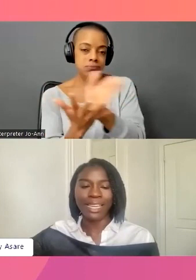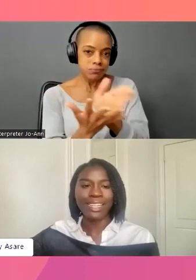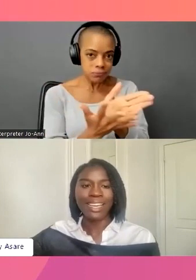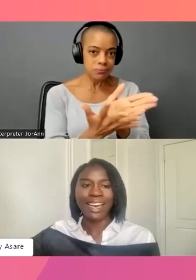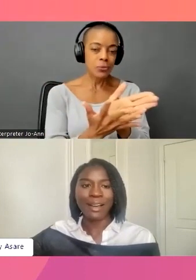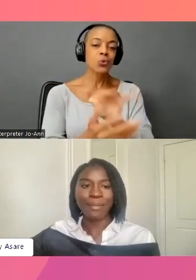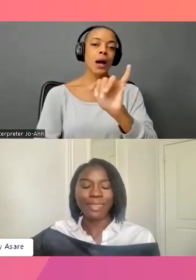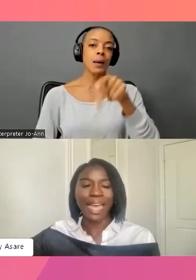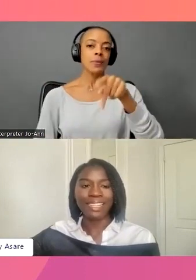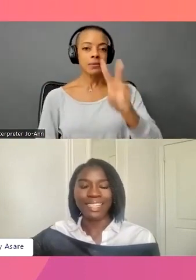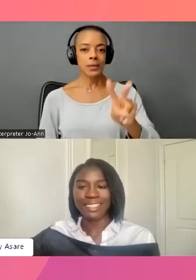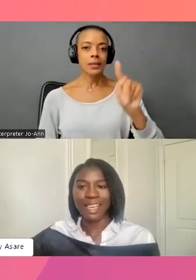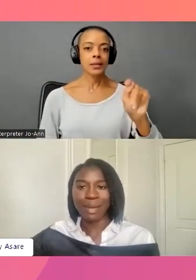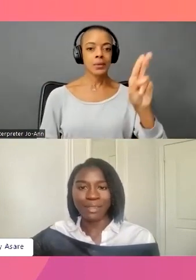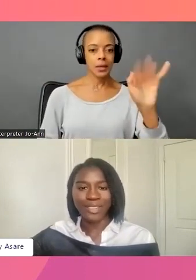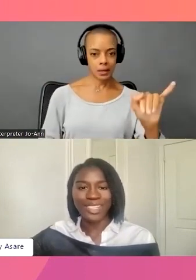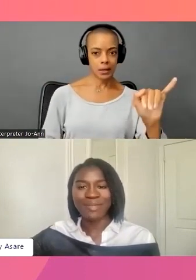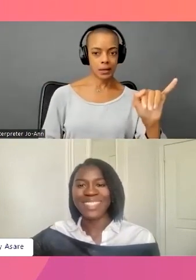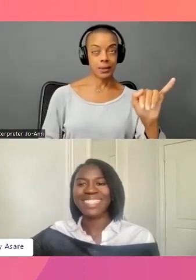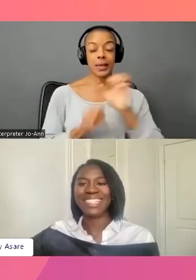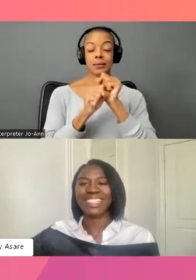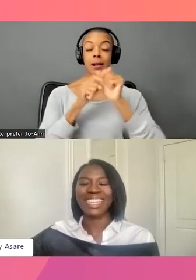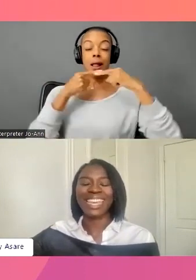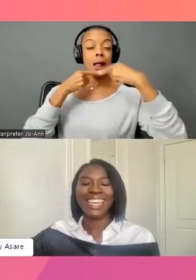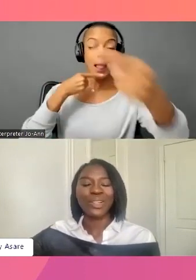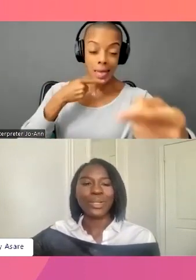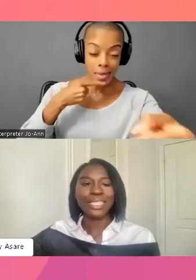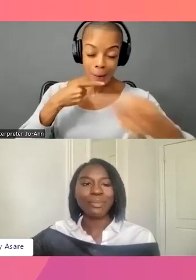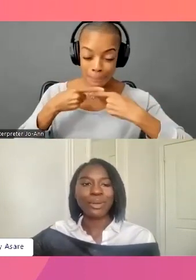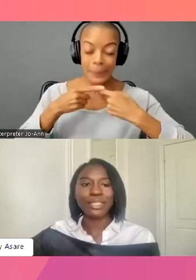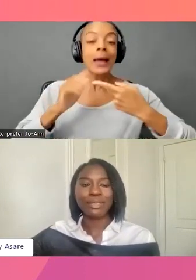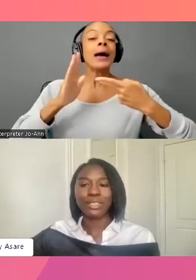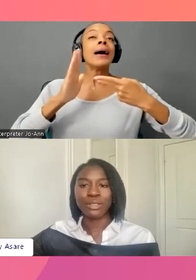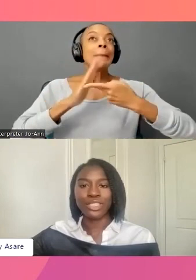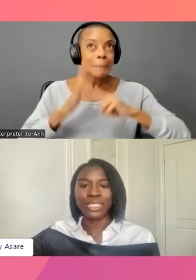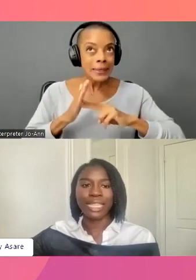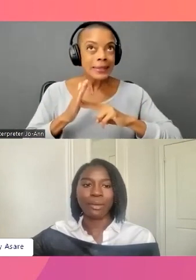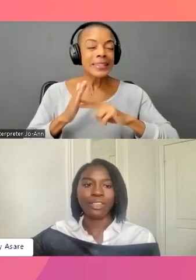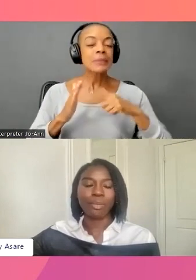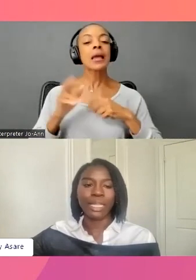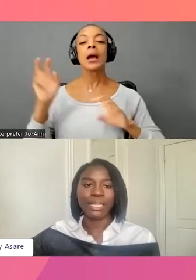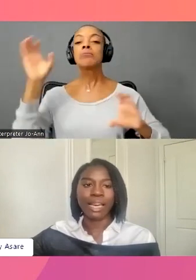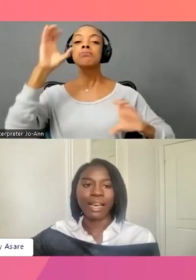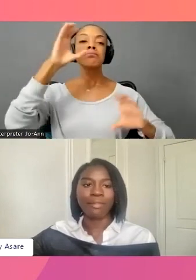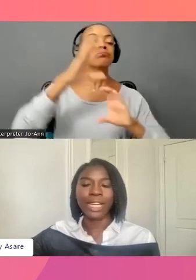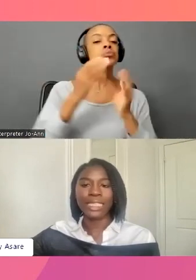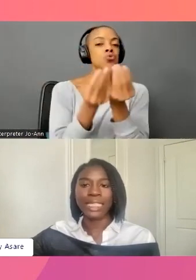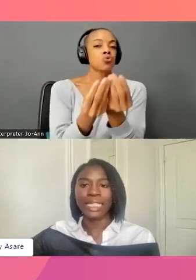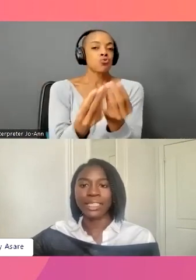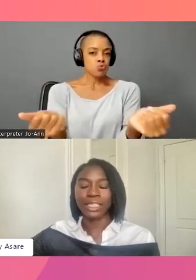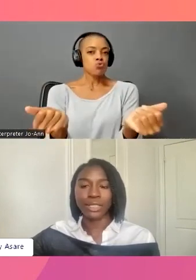de solutions, donc quant au TC lié à l'AVC, solutions intersectorielles tenant compte des